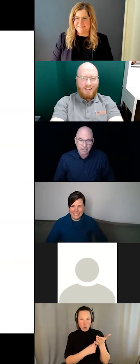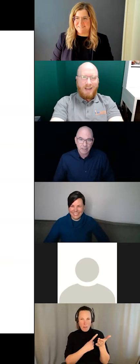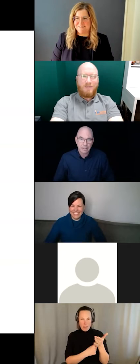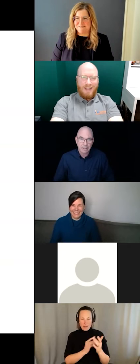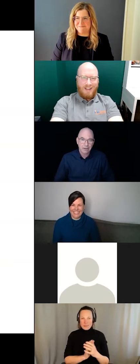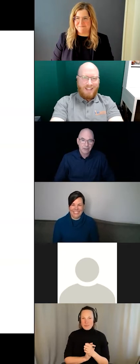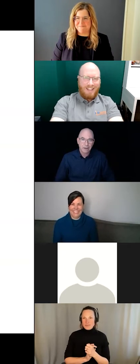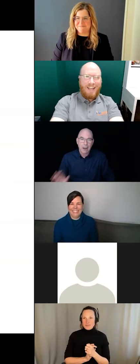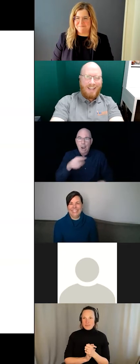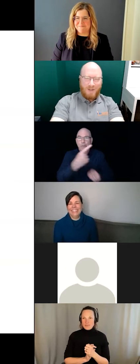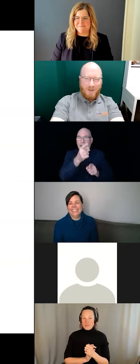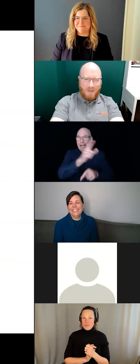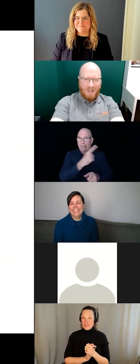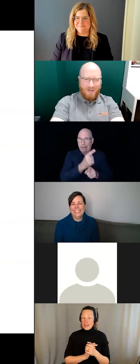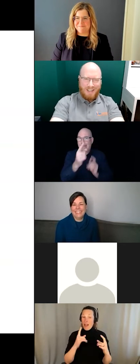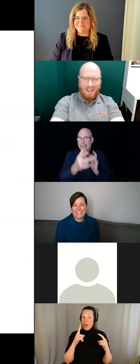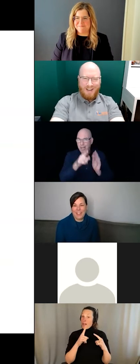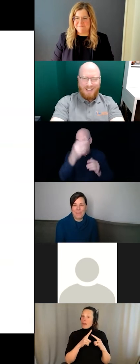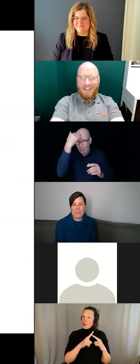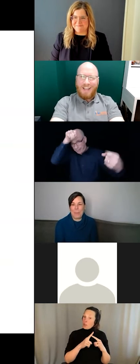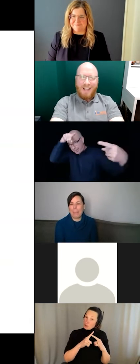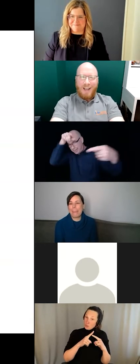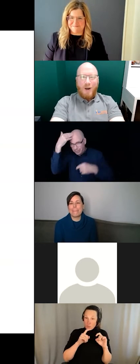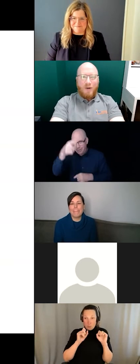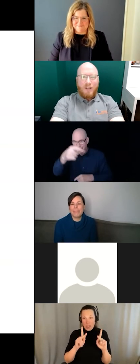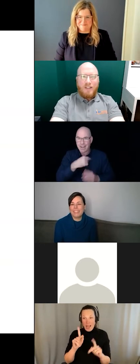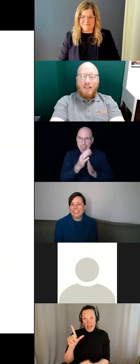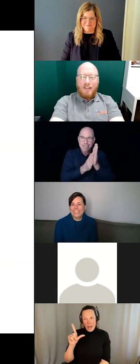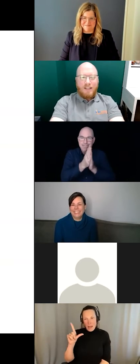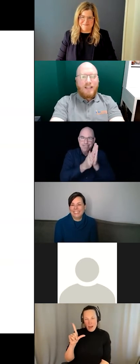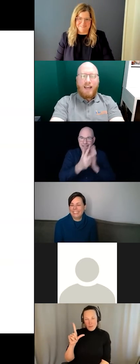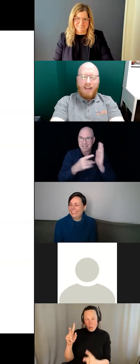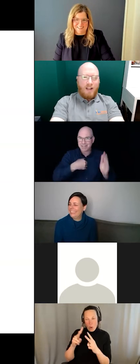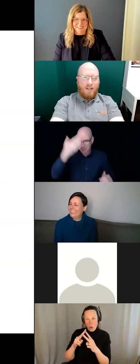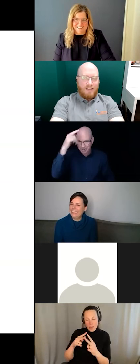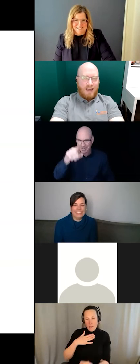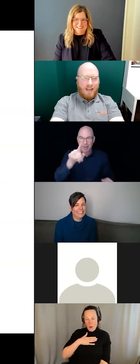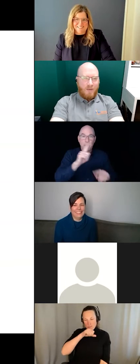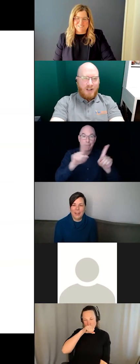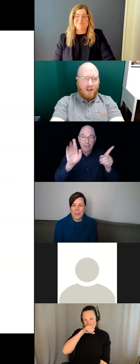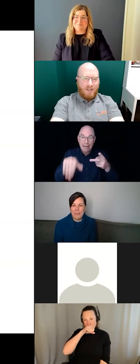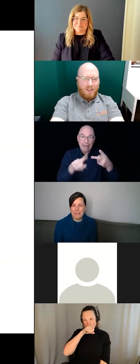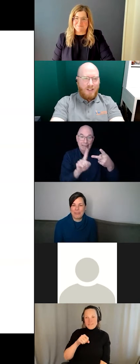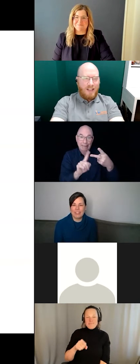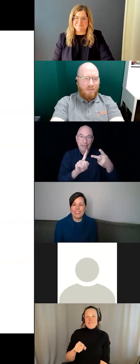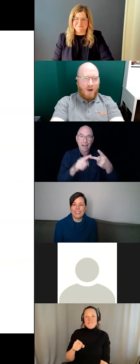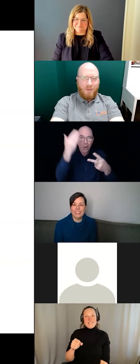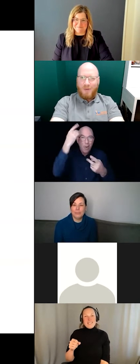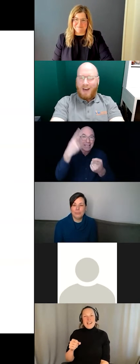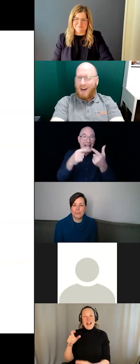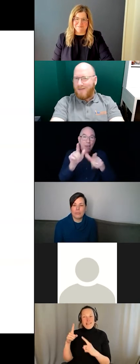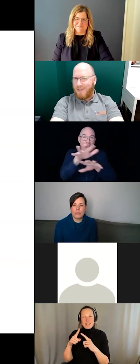Kaylin rajoute que, je ne sais pas pour vous, pour la technologie, oui, la technologie, Léa connaît ma passion pour la